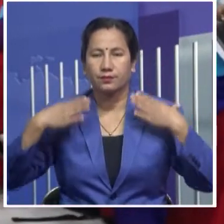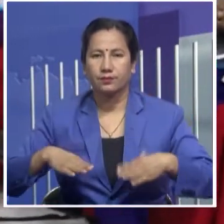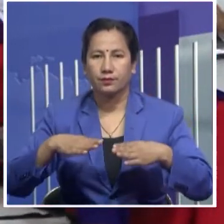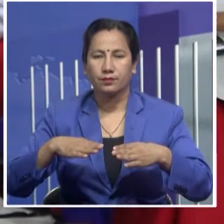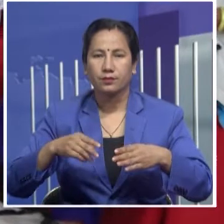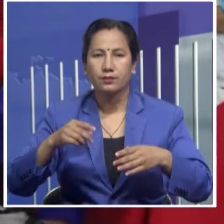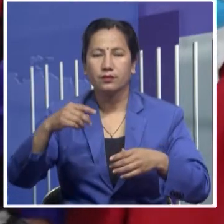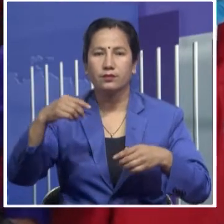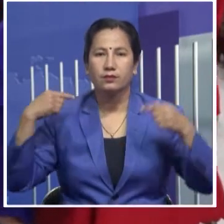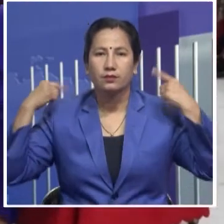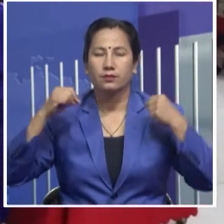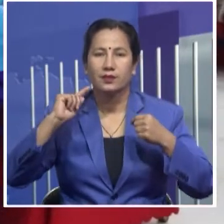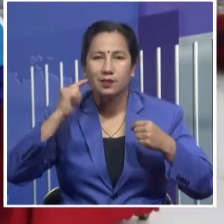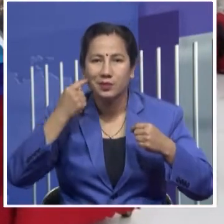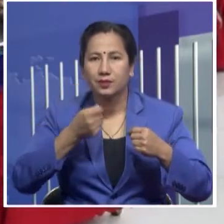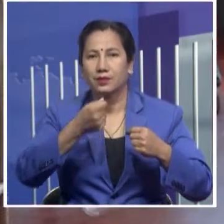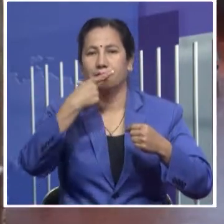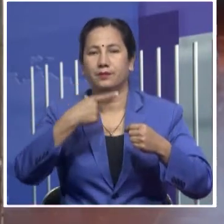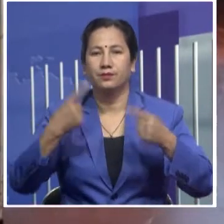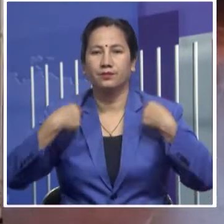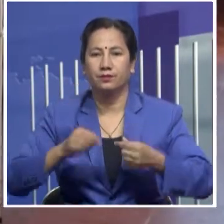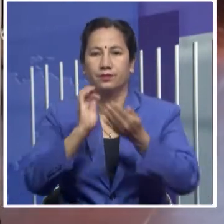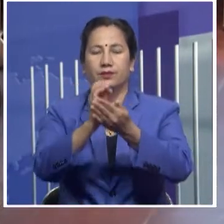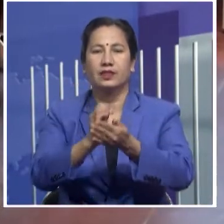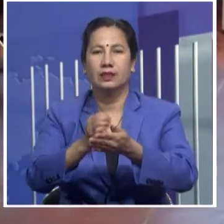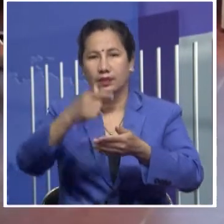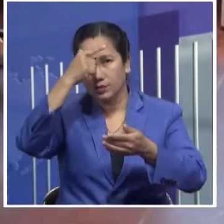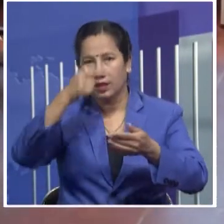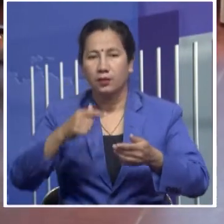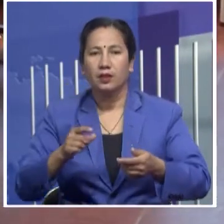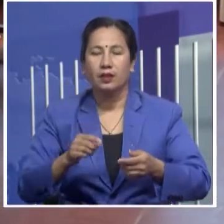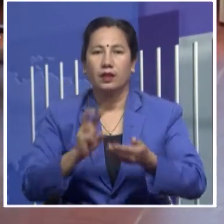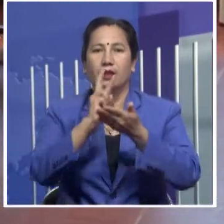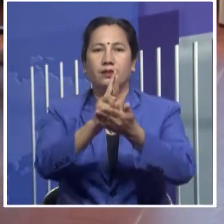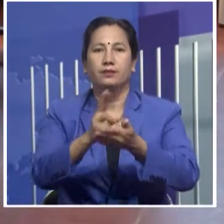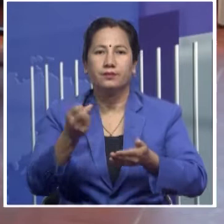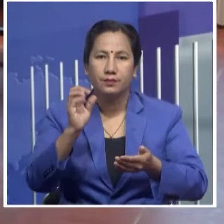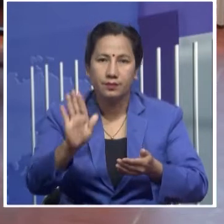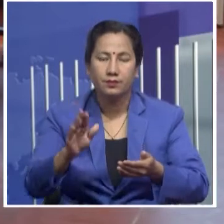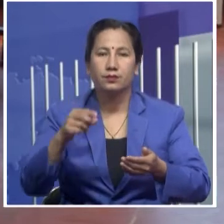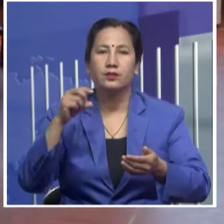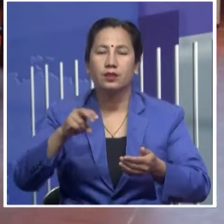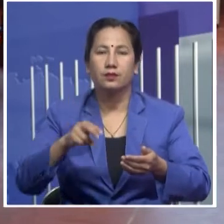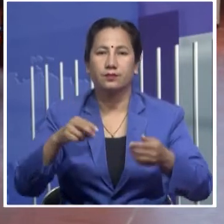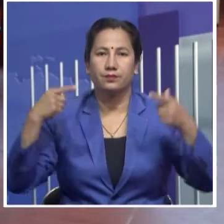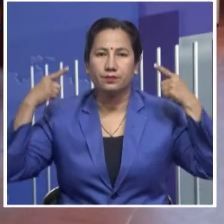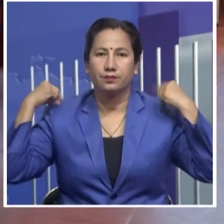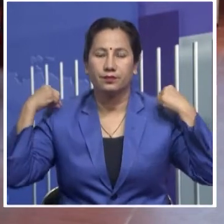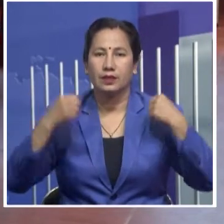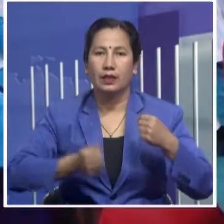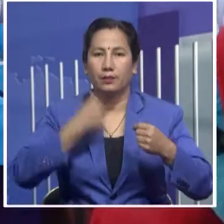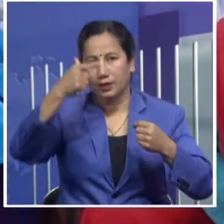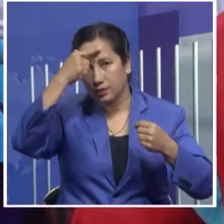सजिएको नर्सले मिठो मुस्कान सहितको स्वास्थ्य सेवा दिँदा बिरामीलाई धेरै हदसम्म राहत मिल्ने गरेको छ। तर तिनै नर्सका भने